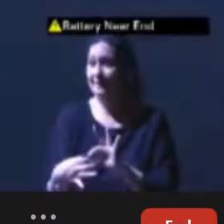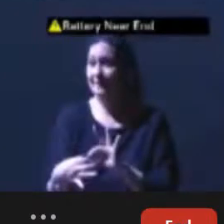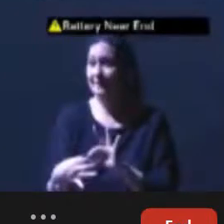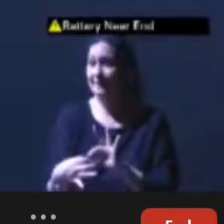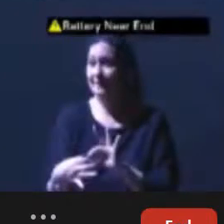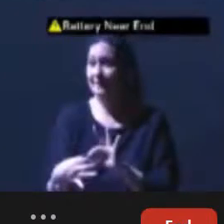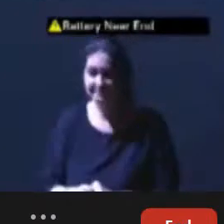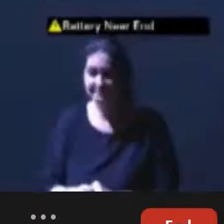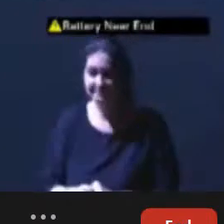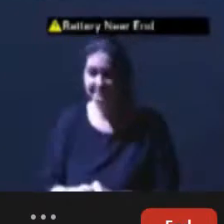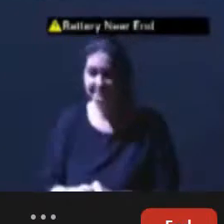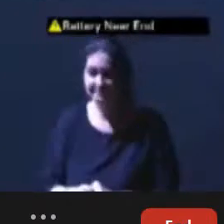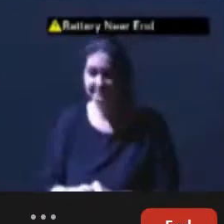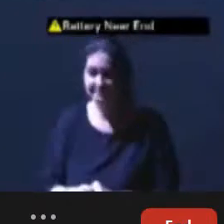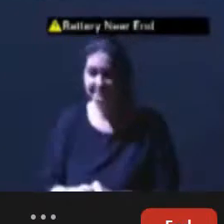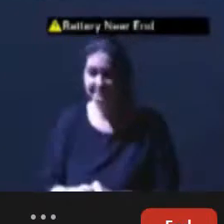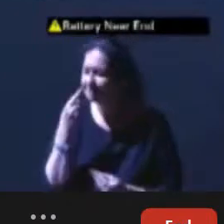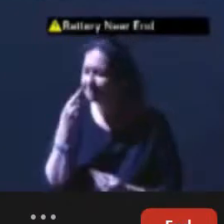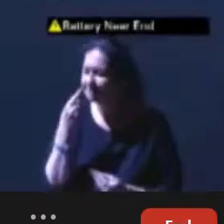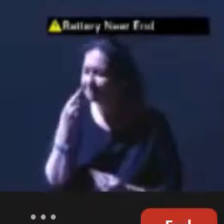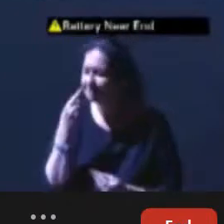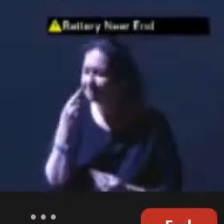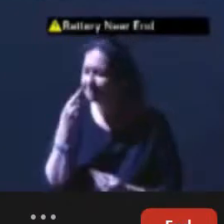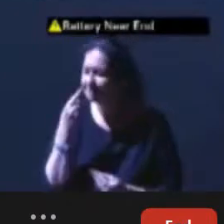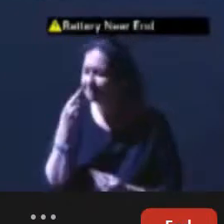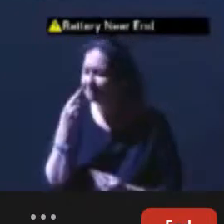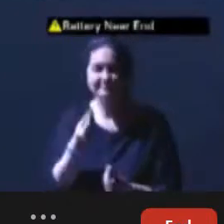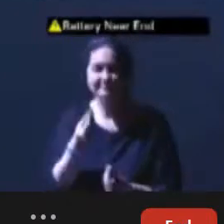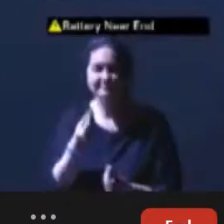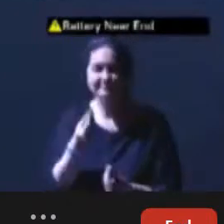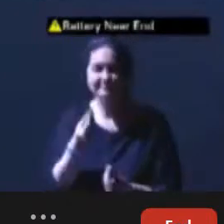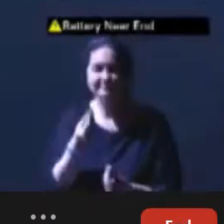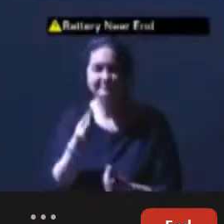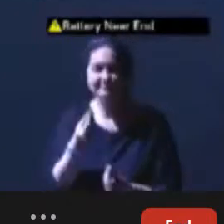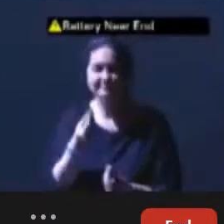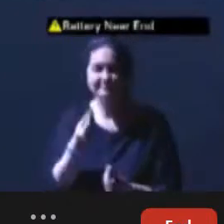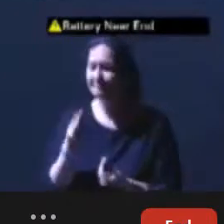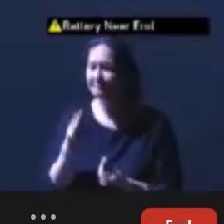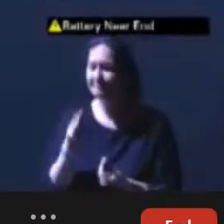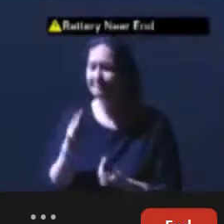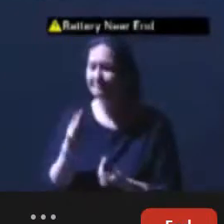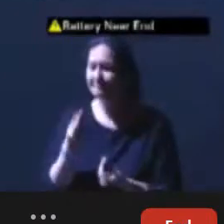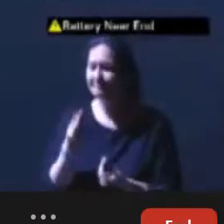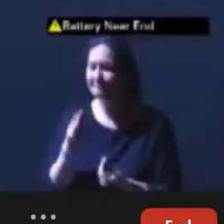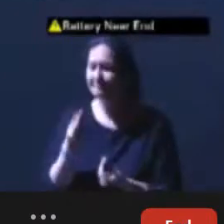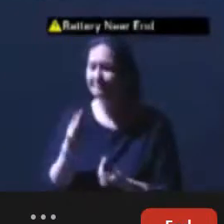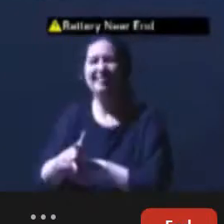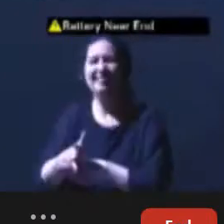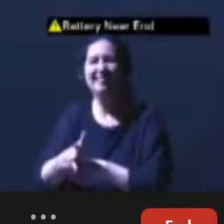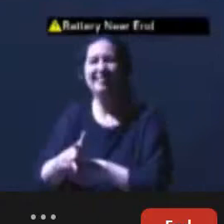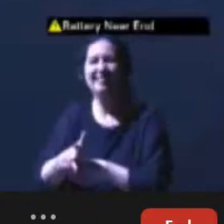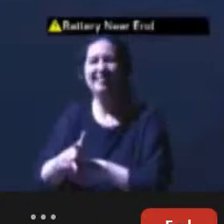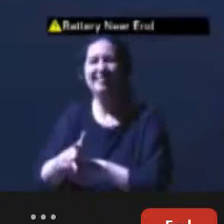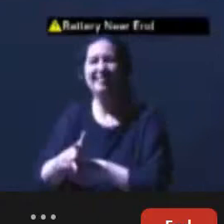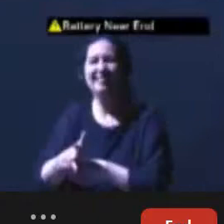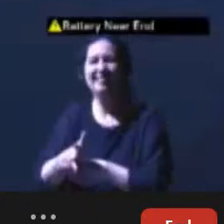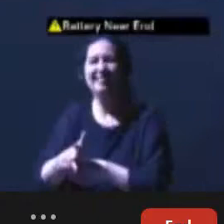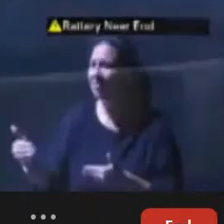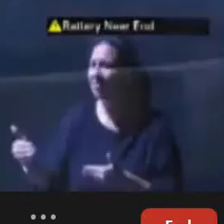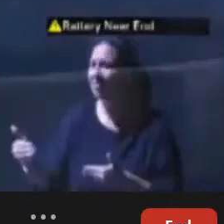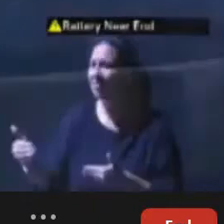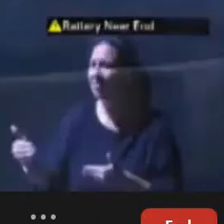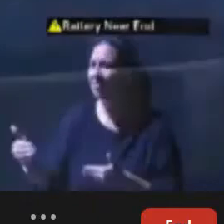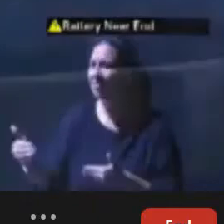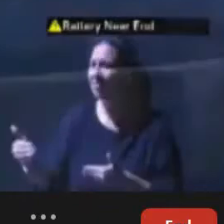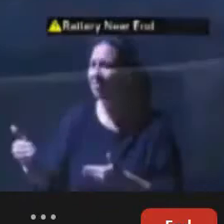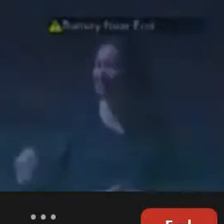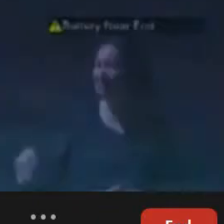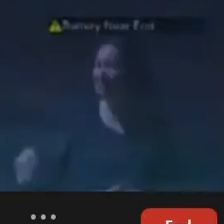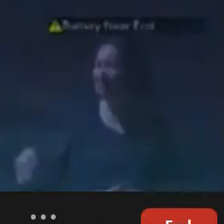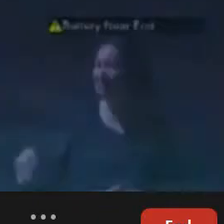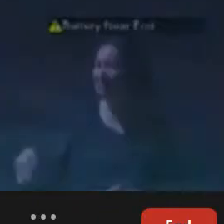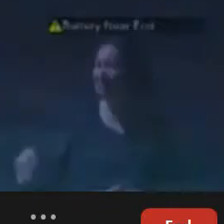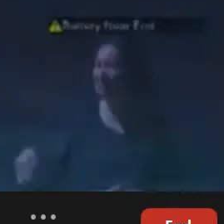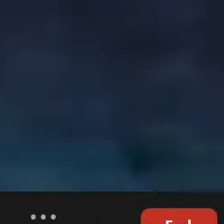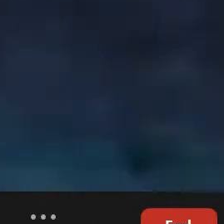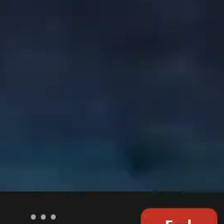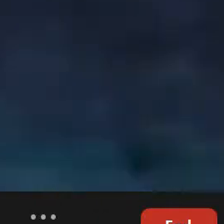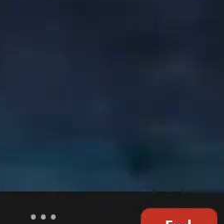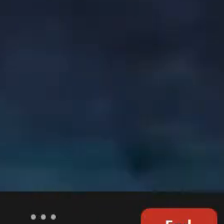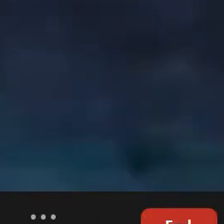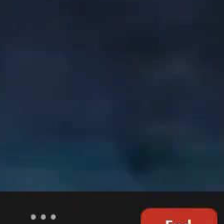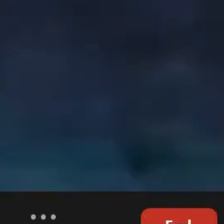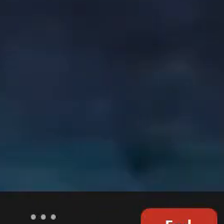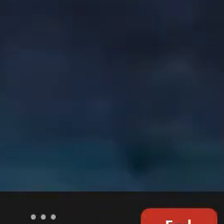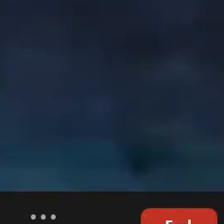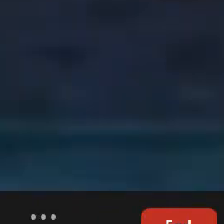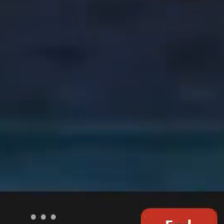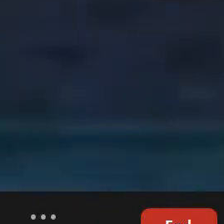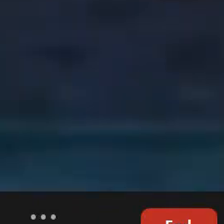đấy thì cái cô gái mà đi cùng chúng ta sẽ đồng ý hết tất cả những thứ với chúng ta. Đấy, thì nó sẽ là có cái sức cuốn quyến rũ như vậy. Và cô ấy kể, cô bán hàng này kể hết, bảo là nếu